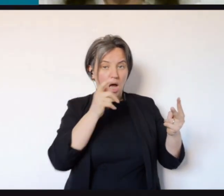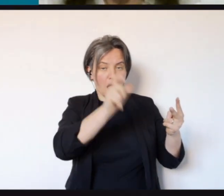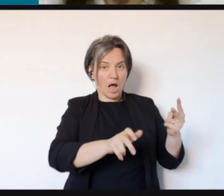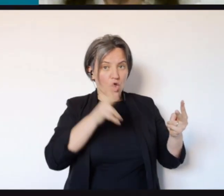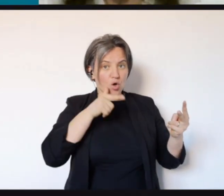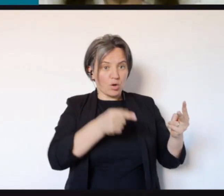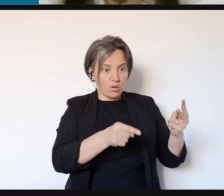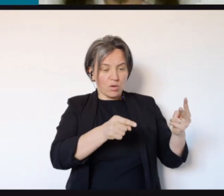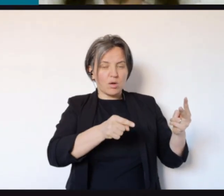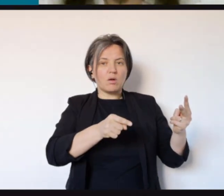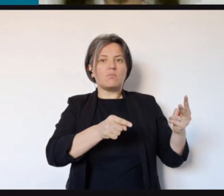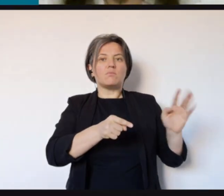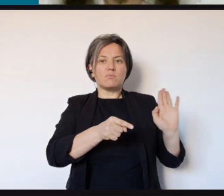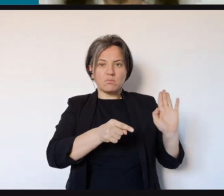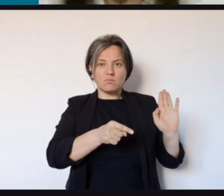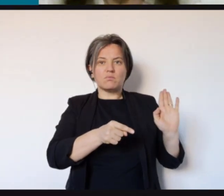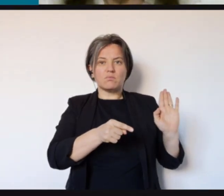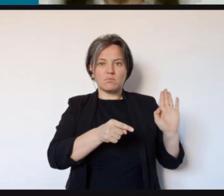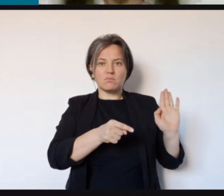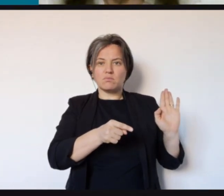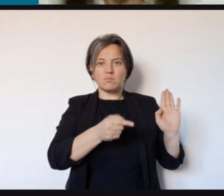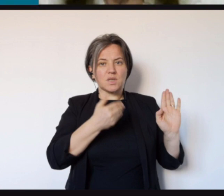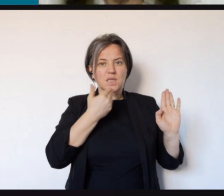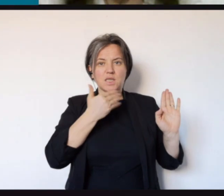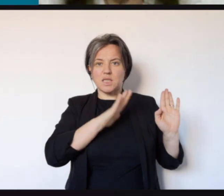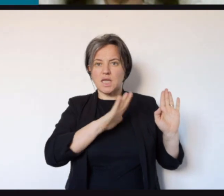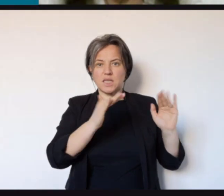suo percorso senza